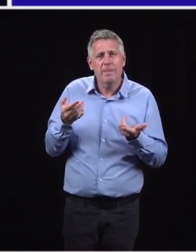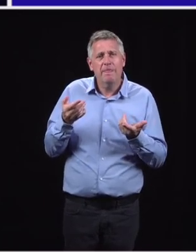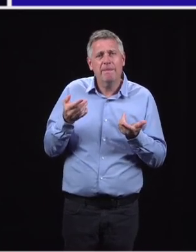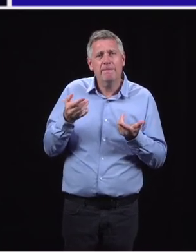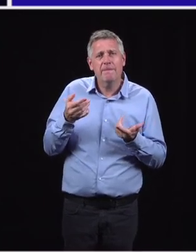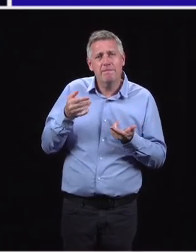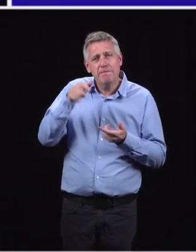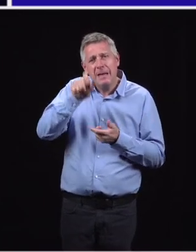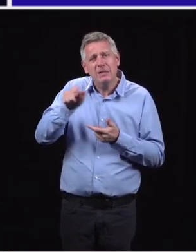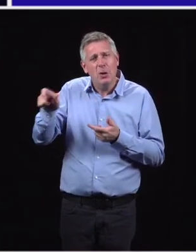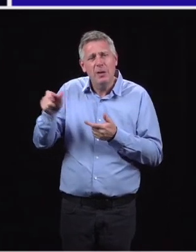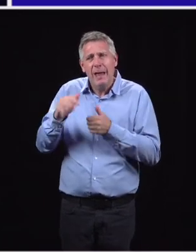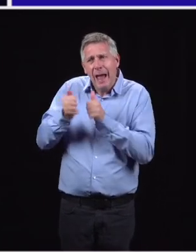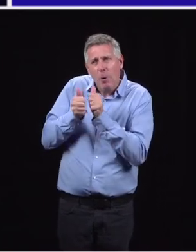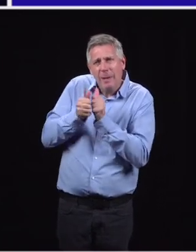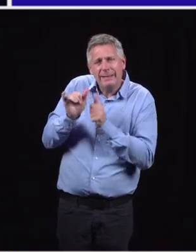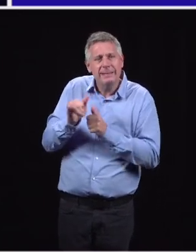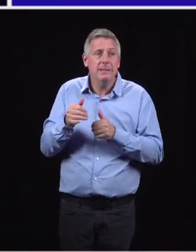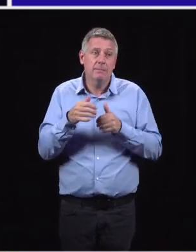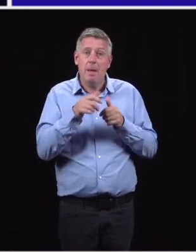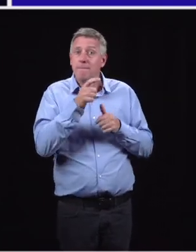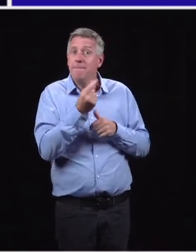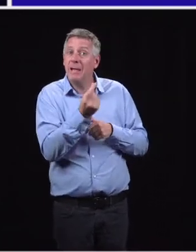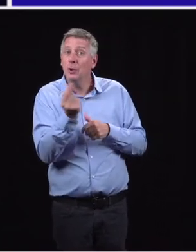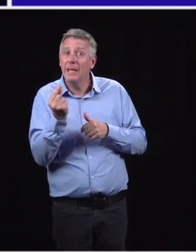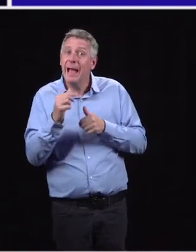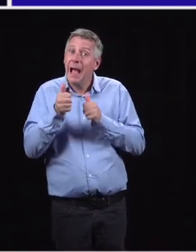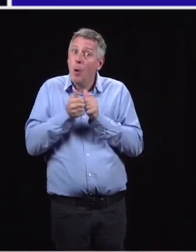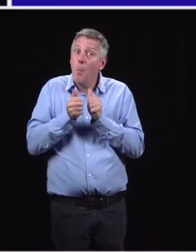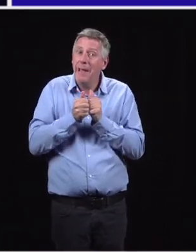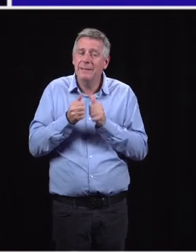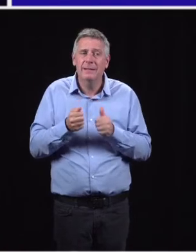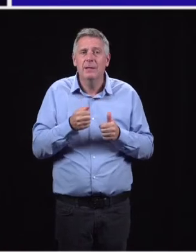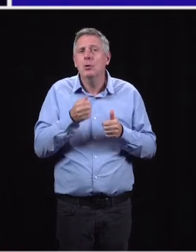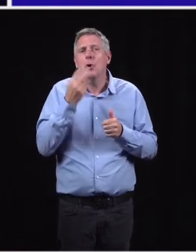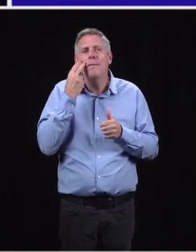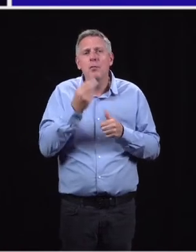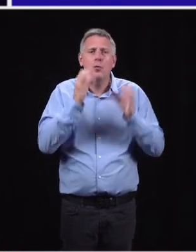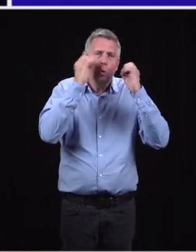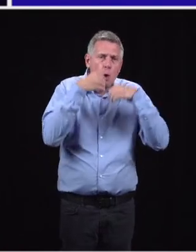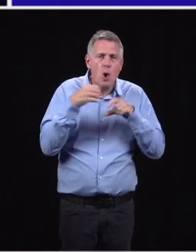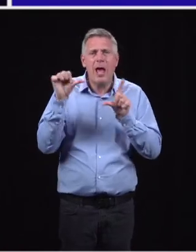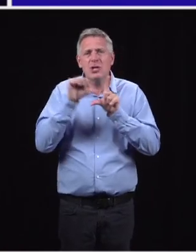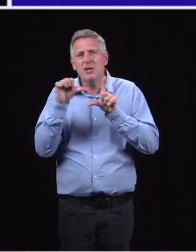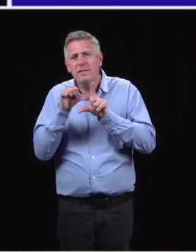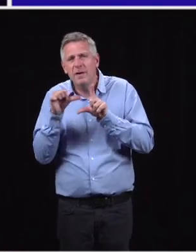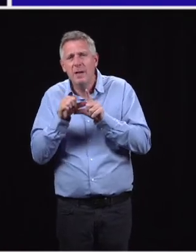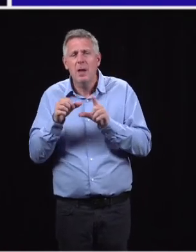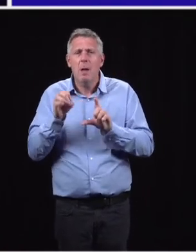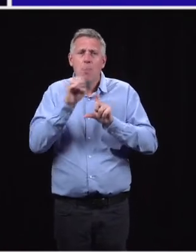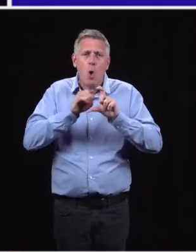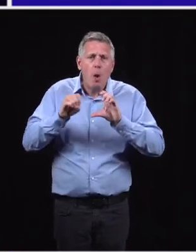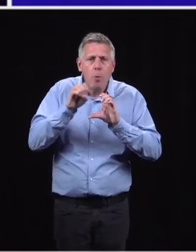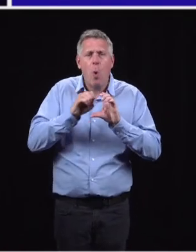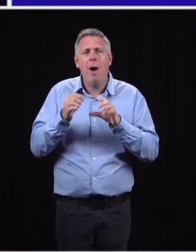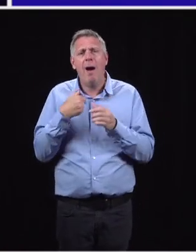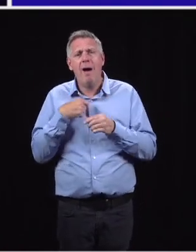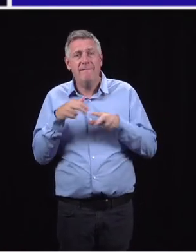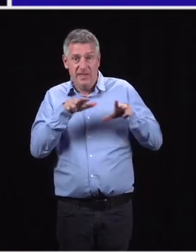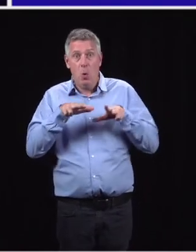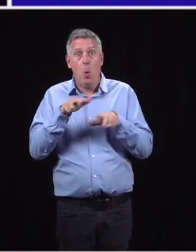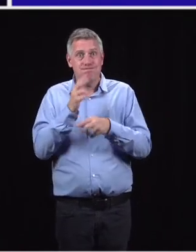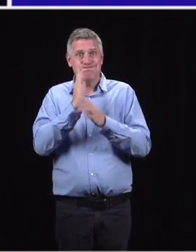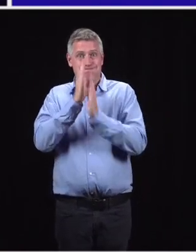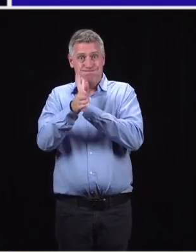vrai qu'on est accompagné par plein de partenaires certains que vous avez vu ce soir donc Google là j'ai fait vous avez vu Pôle emploi en vidéo vous avez